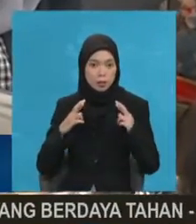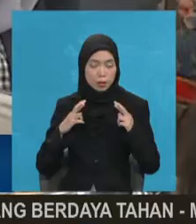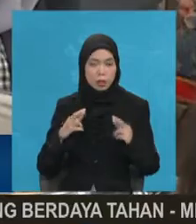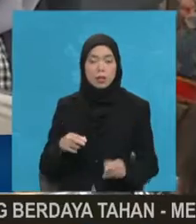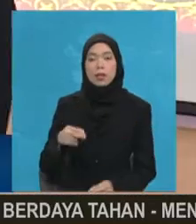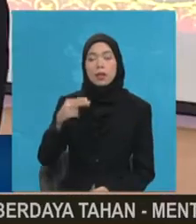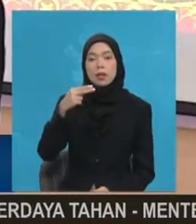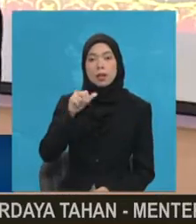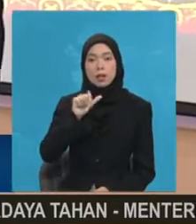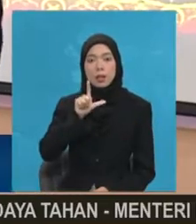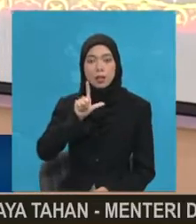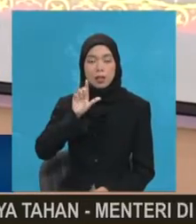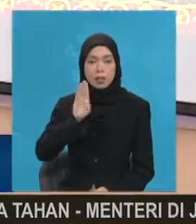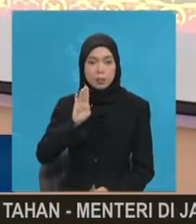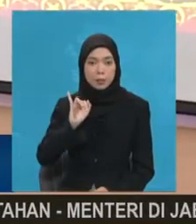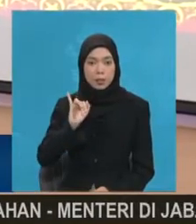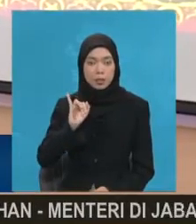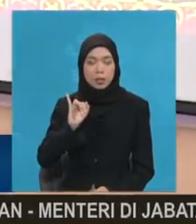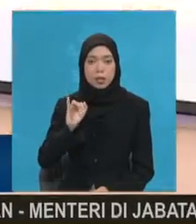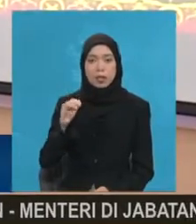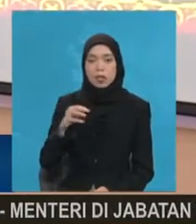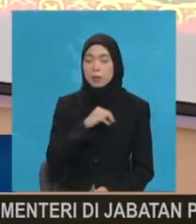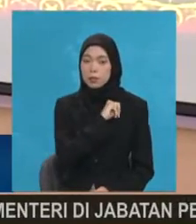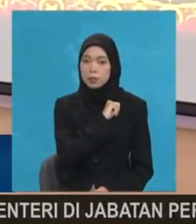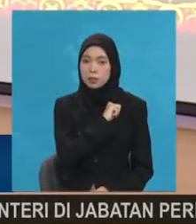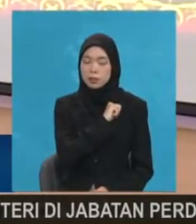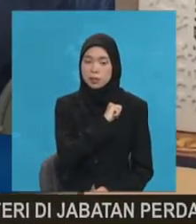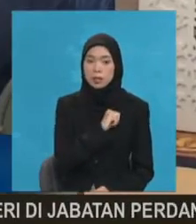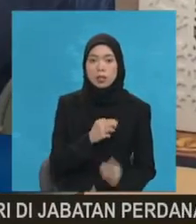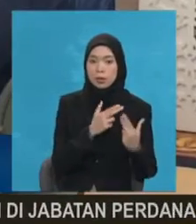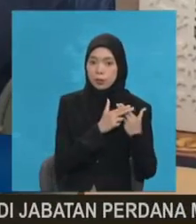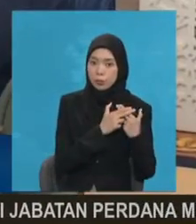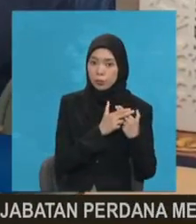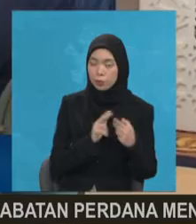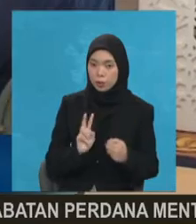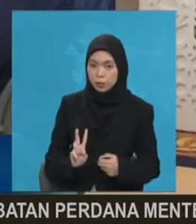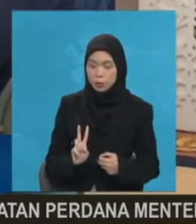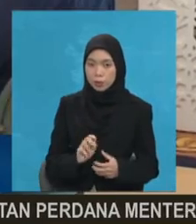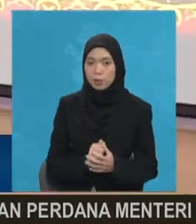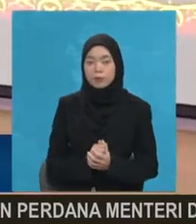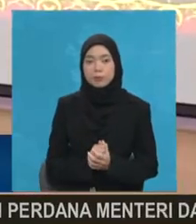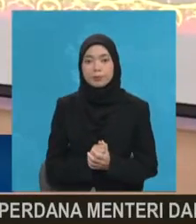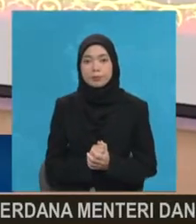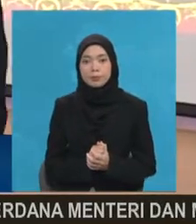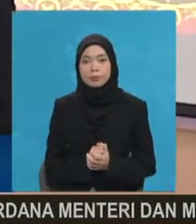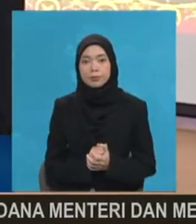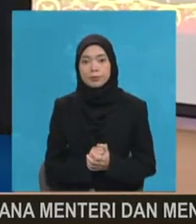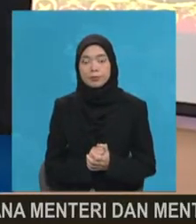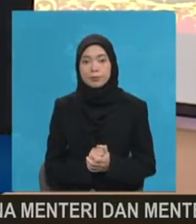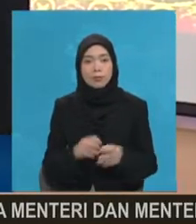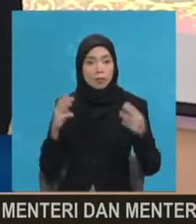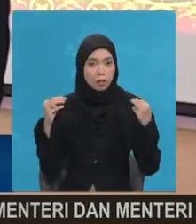Awang halbi bin Haji Muhammad Yusuf Menteri Pertahanan kedua selaku pengerusi lembaga pemegang amanah dana